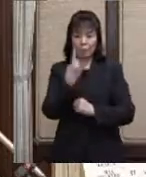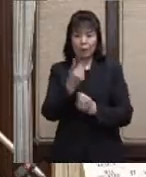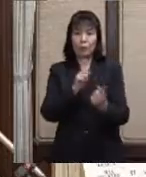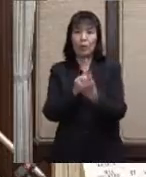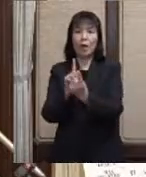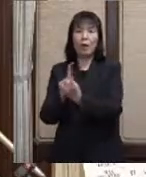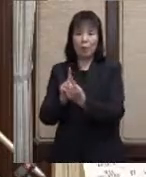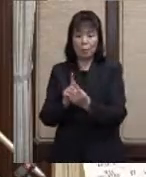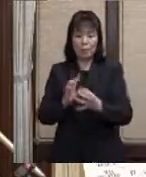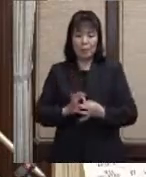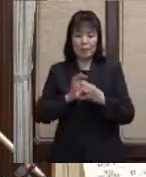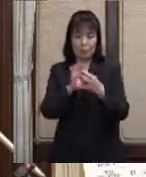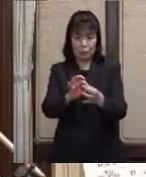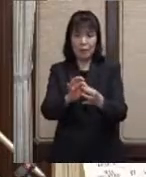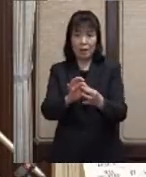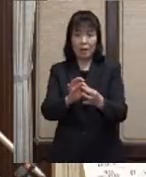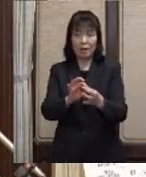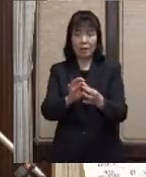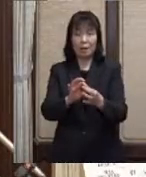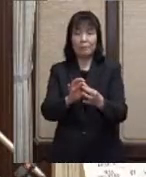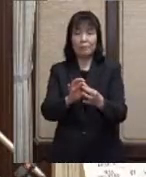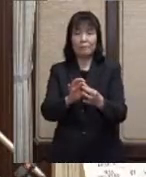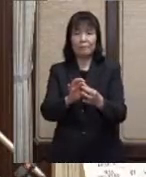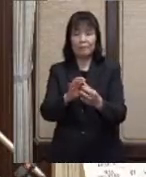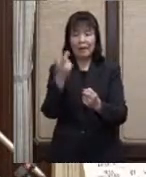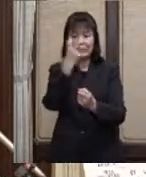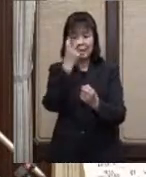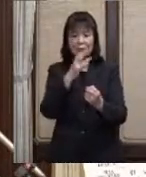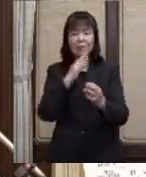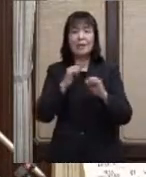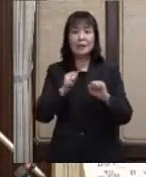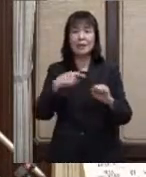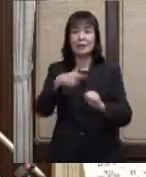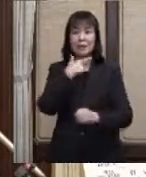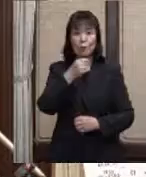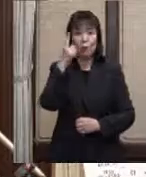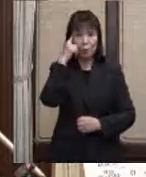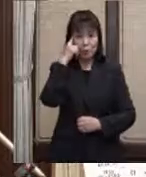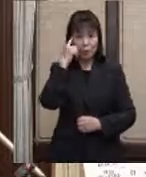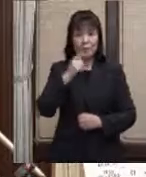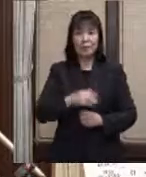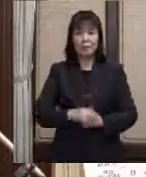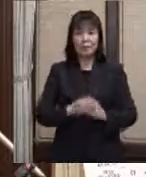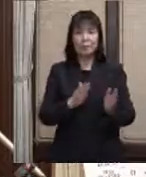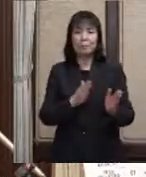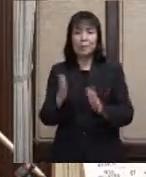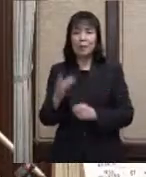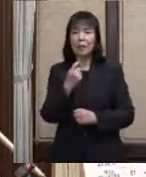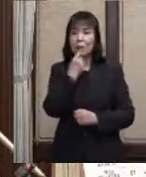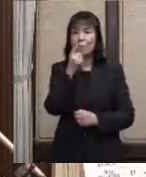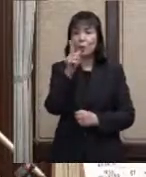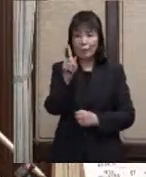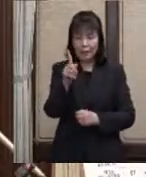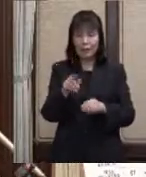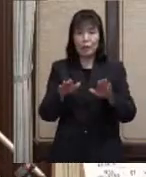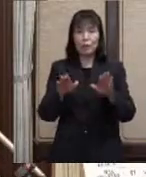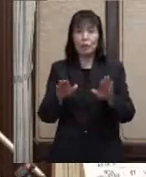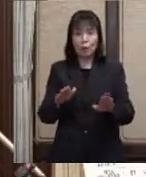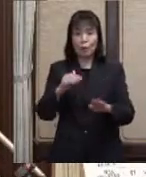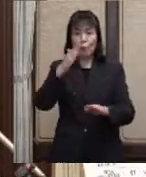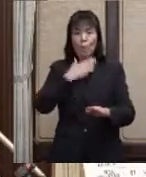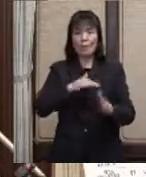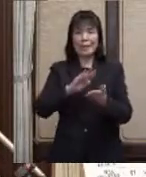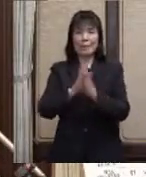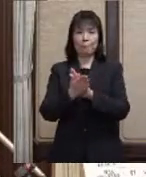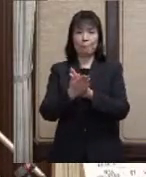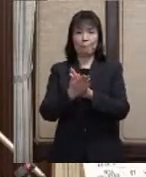応も引き続き継続しながら、検査を実施していきたいと思います。それからもう一点、今日高知県